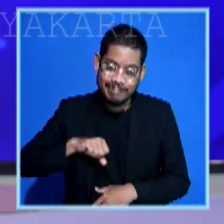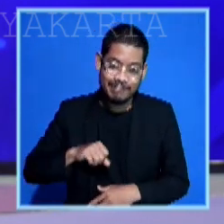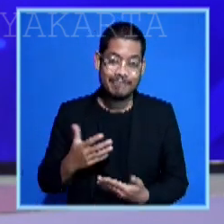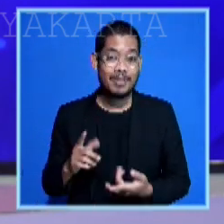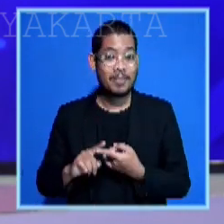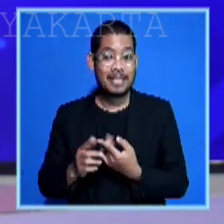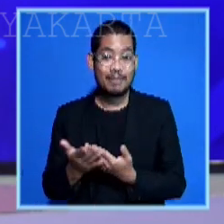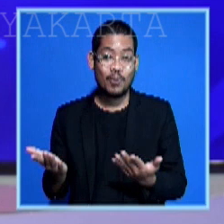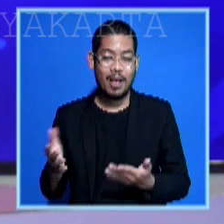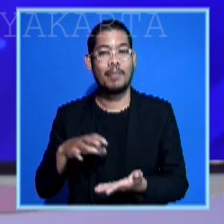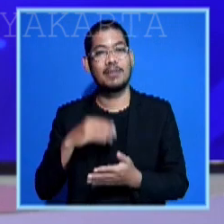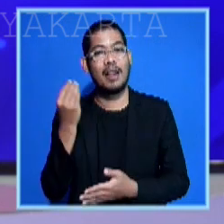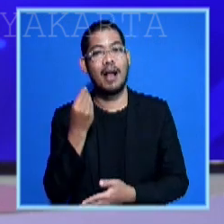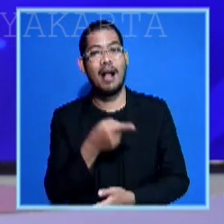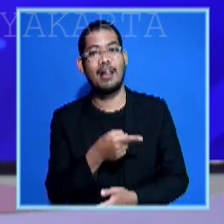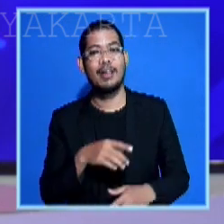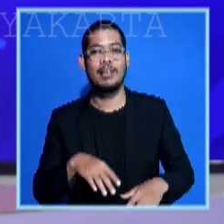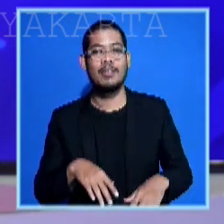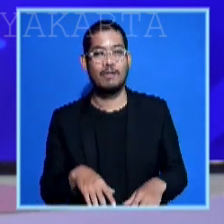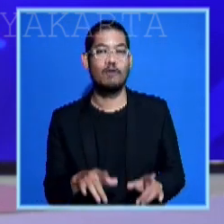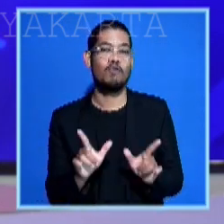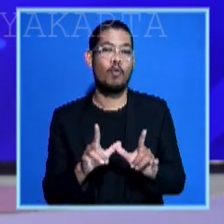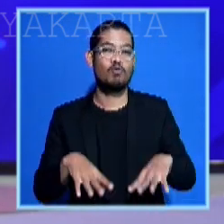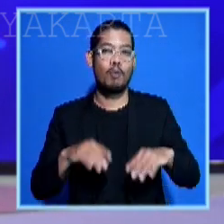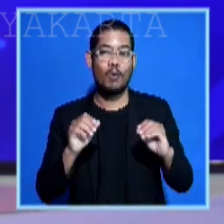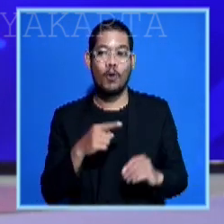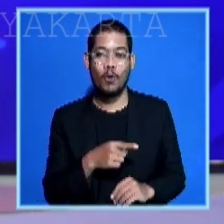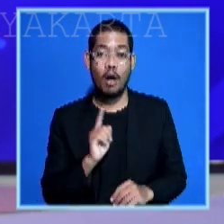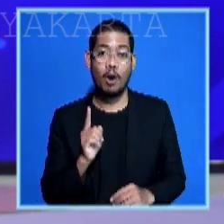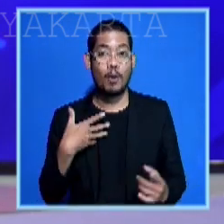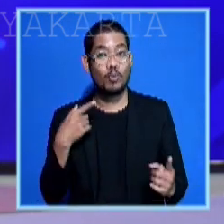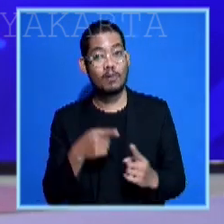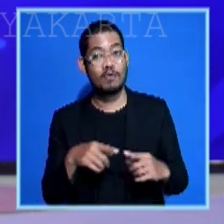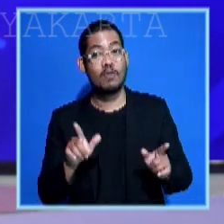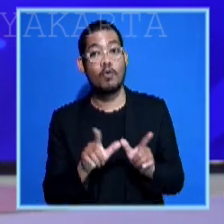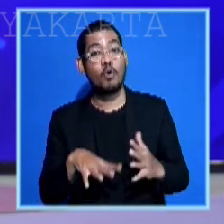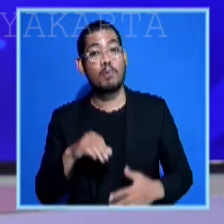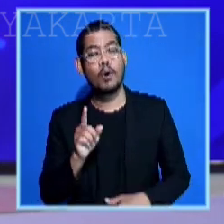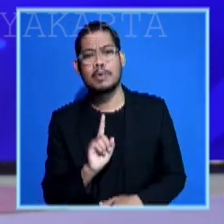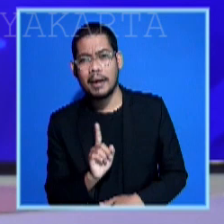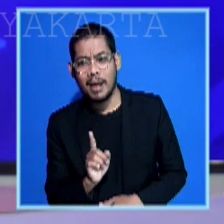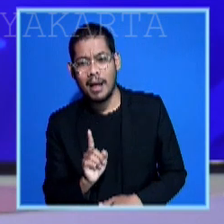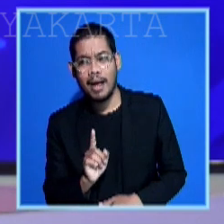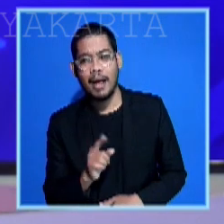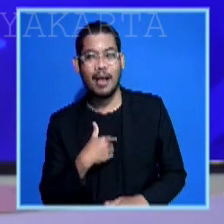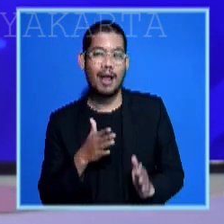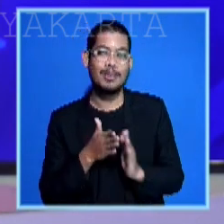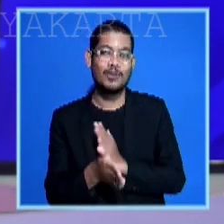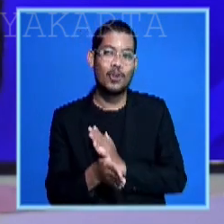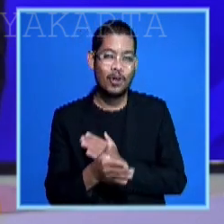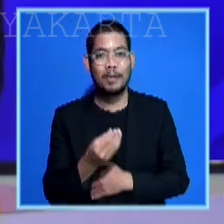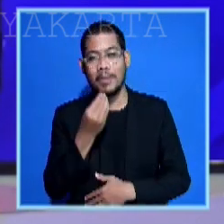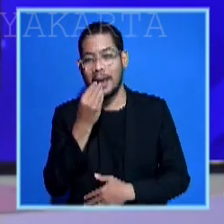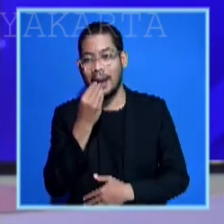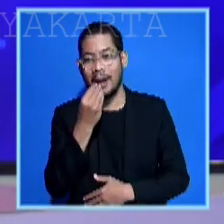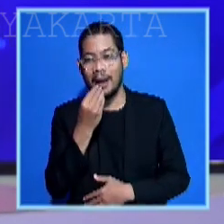untuk jalan-jalan ke Wonosobo. Kalau Meta sendiri ke Wonosobo, tujuannya kemana nih destinasinya? Pasti kalau saya carinya langsung kuliner. Langsung kuliner. Namun selain